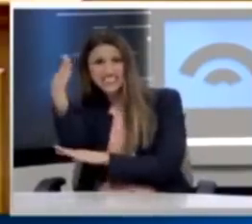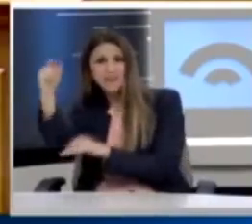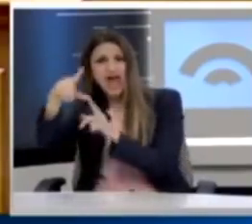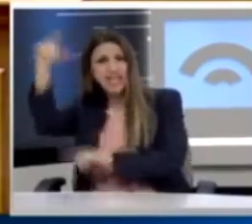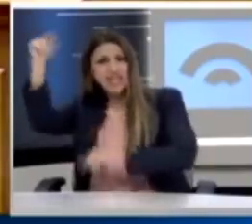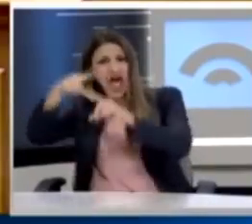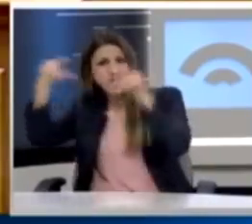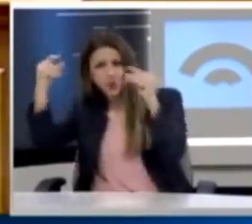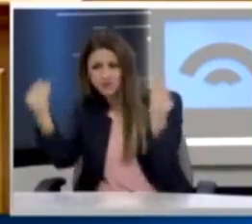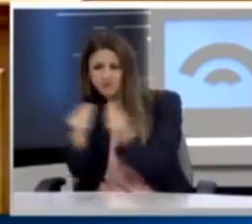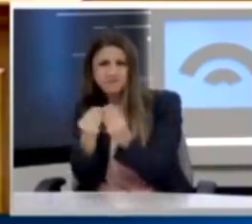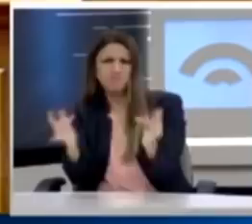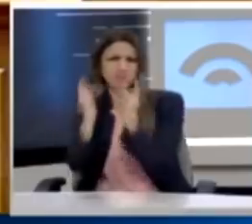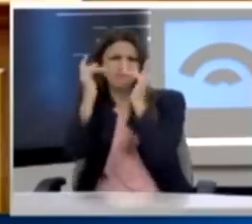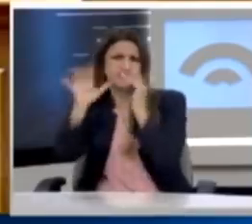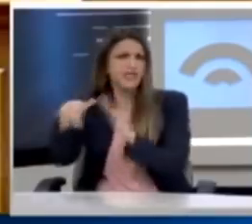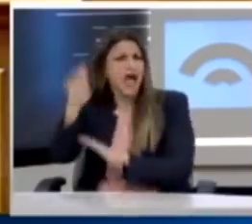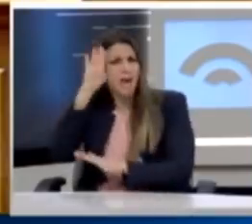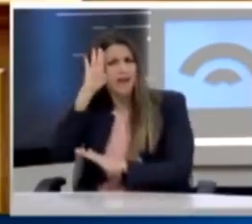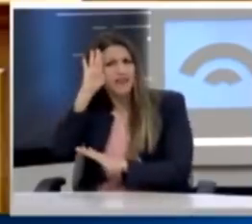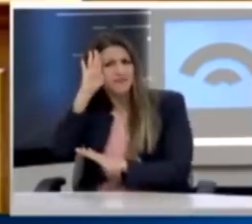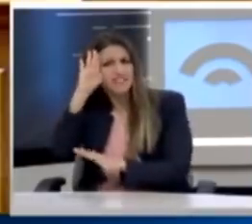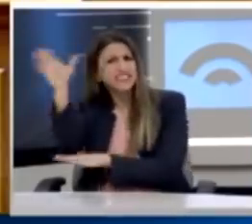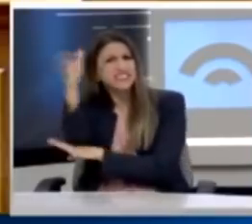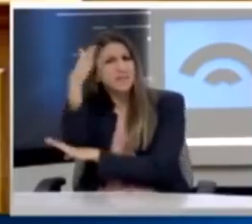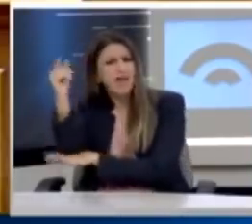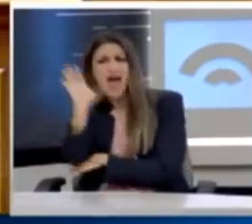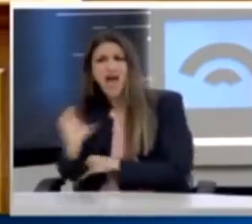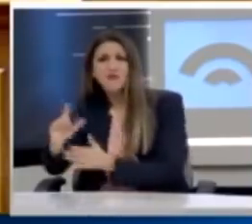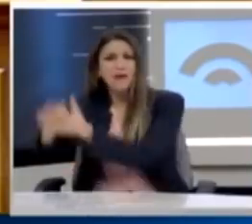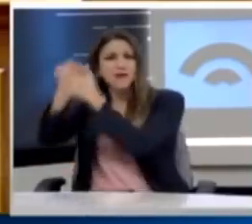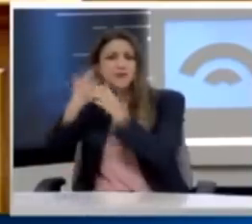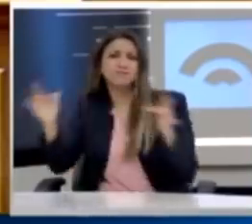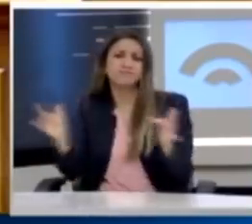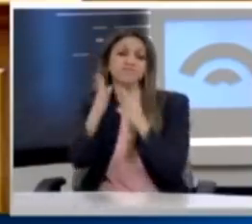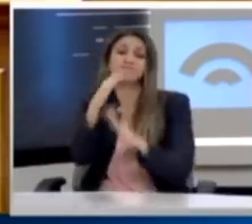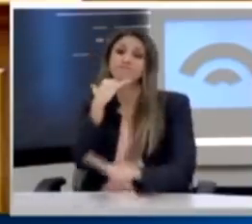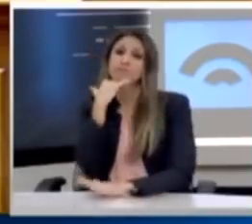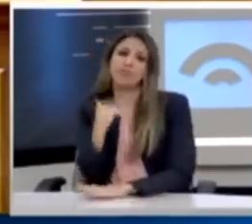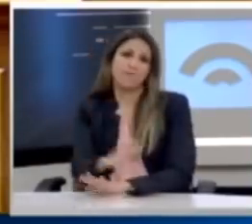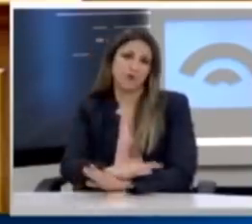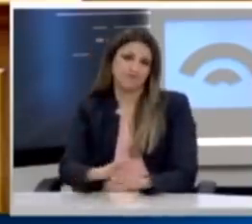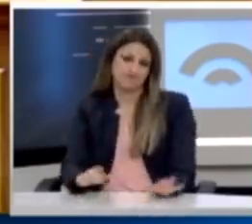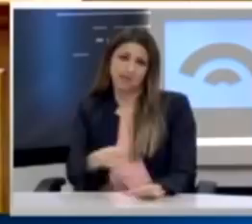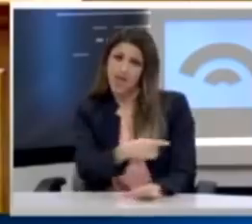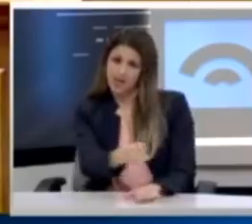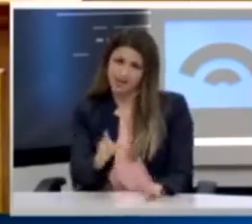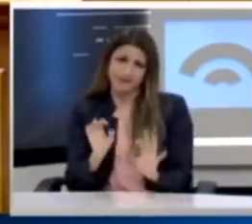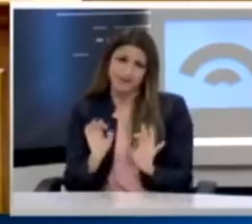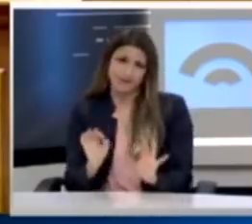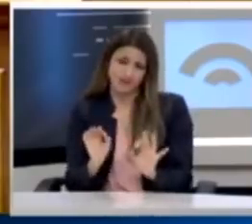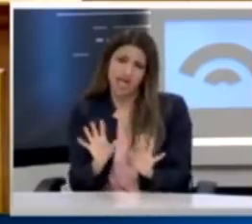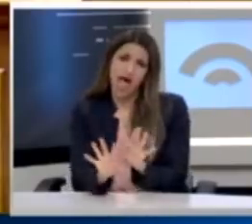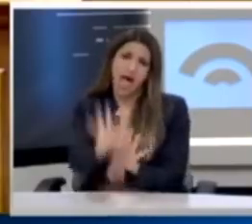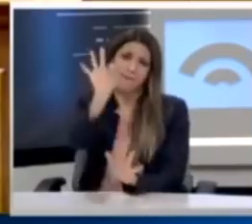ΝΑΤΟ, των Ηνωμένων Πολιτειών Αμερικής, της Ευρωπαϊκής Ένωσης. Και εσείς βέβαια έχετε κάνει εδώ και καιρό την